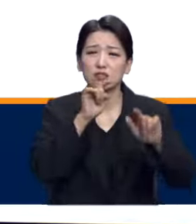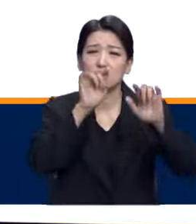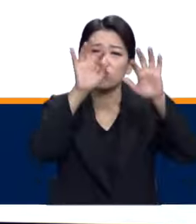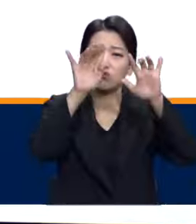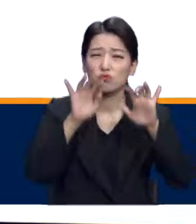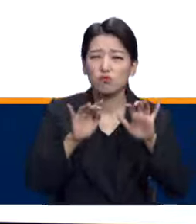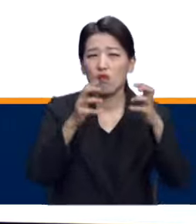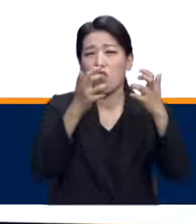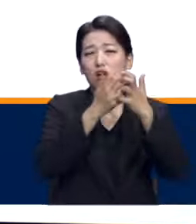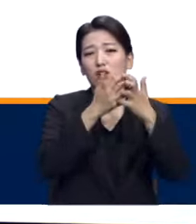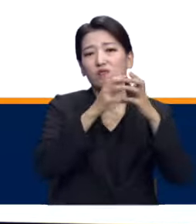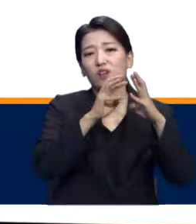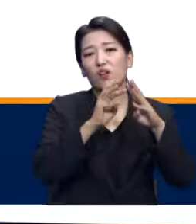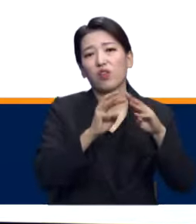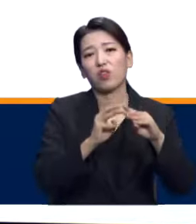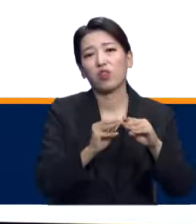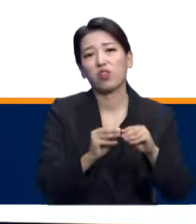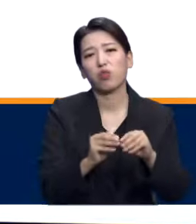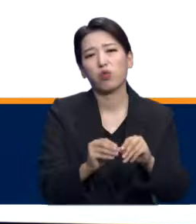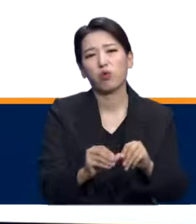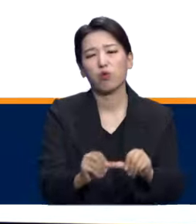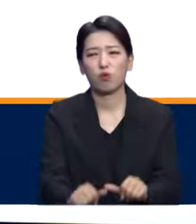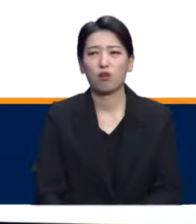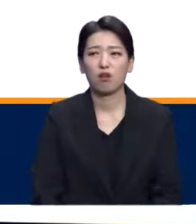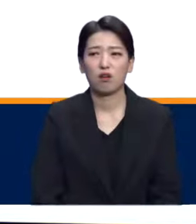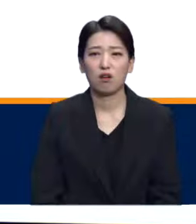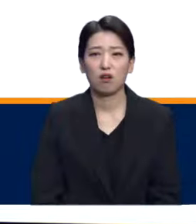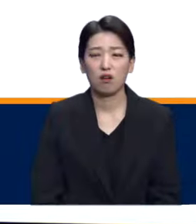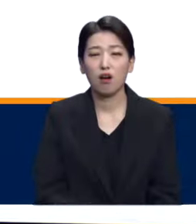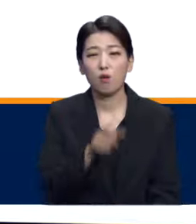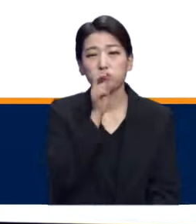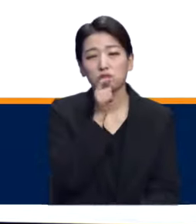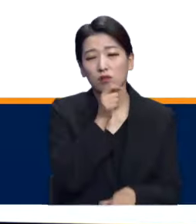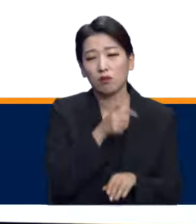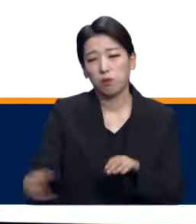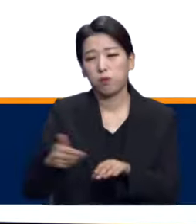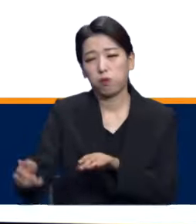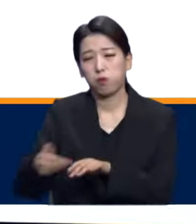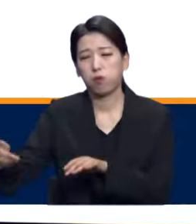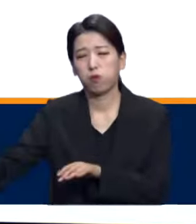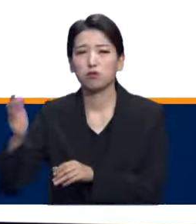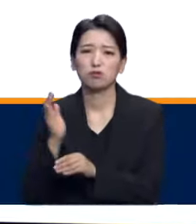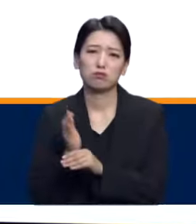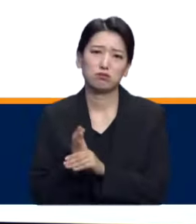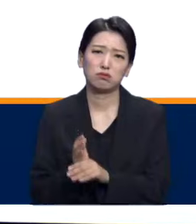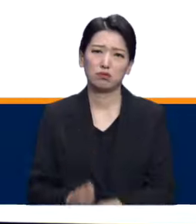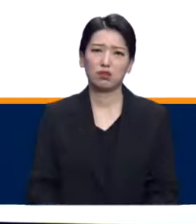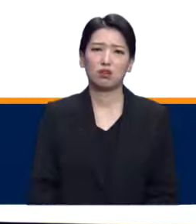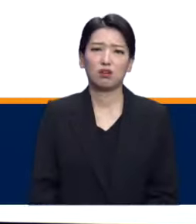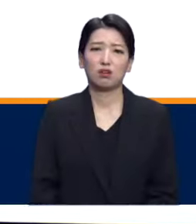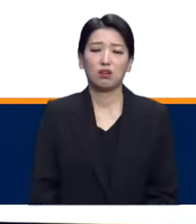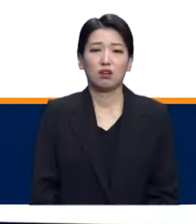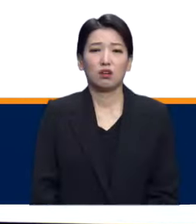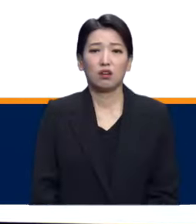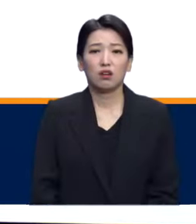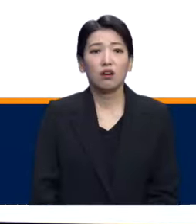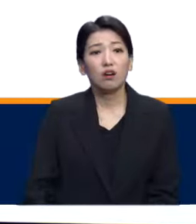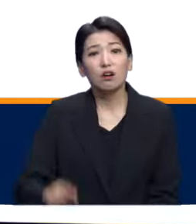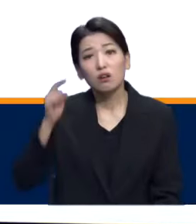얼음 어디 갔냐? 다 녹아서 이렇게 콸콸콸콸 빙하수로 흐르고 있다라는 겁니다. 왜?